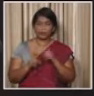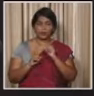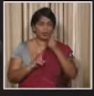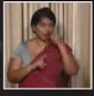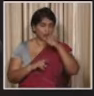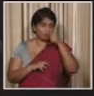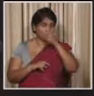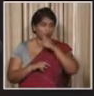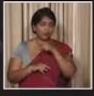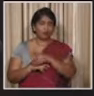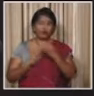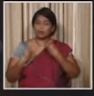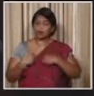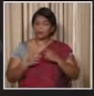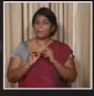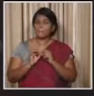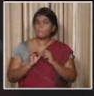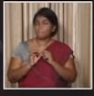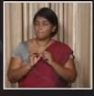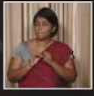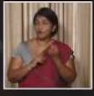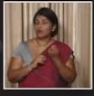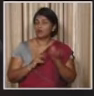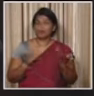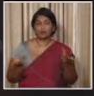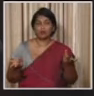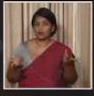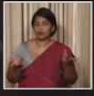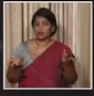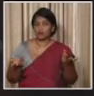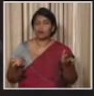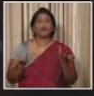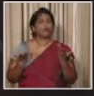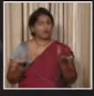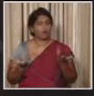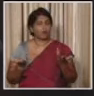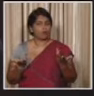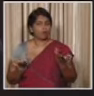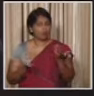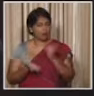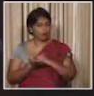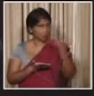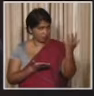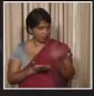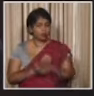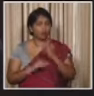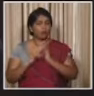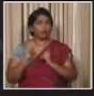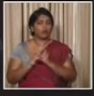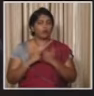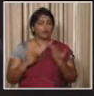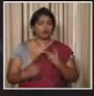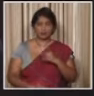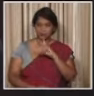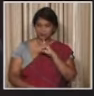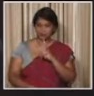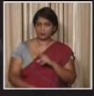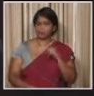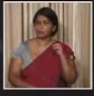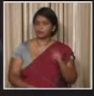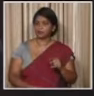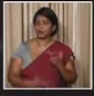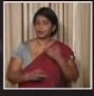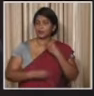පෙට්‍රෝලියම් හොරකමේ අර අහිමි වෙච්ච බිලියන් ගණන ඒක කෝ ආපහු ලබා ගැනීමේ වැඩපිළිවෙලක් කියන එක මම අහනෝ. එතකොට